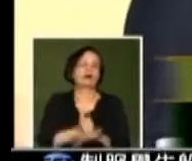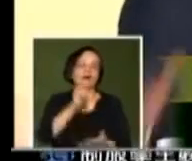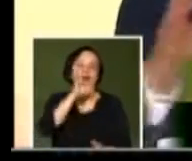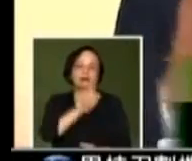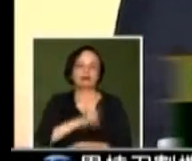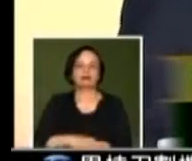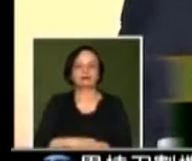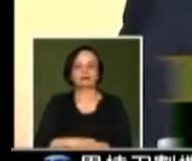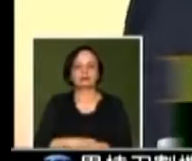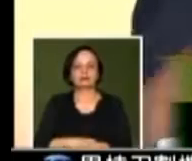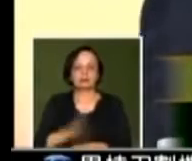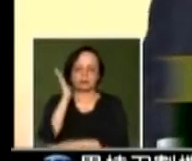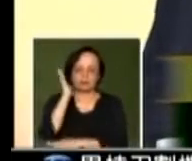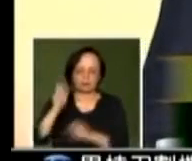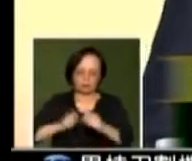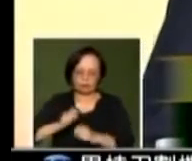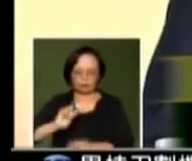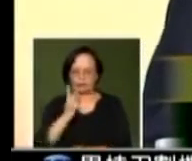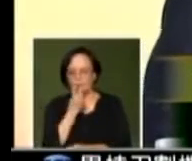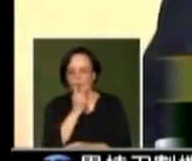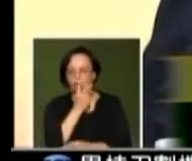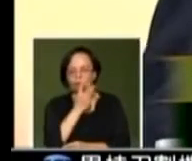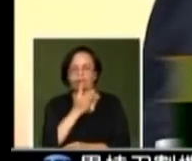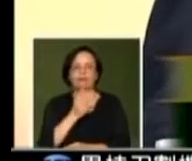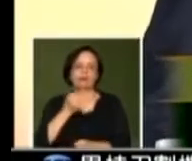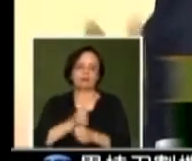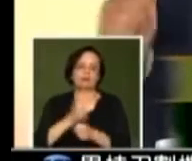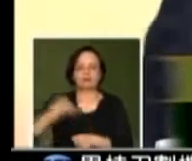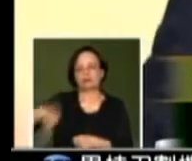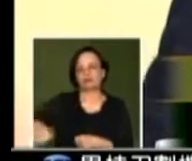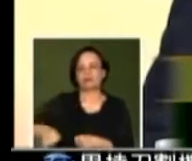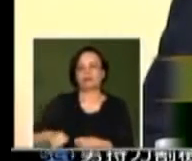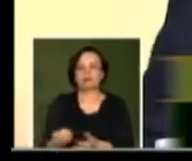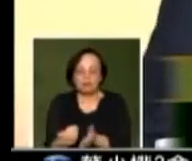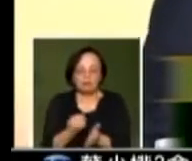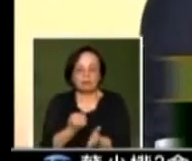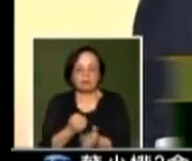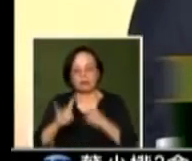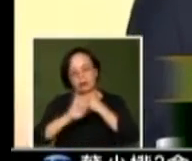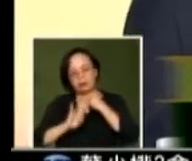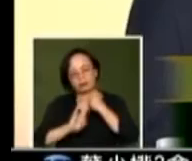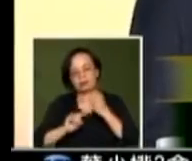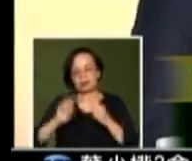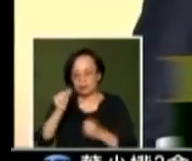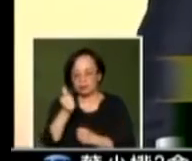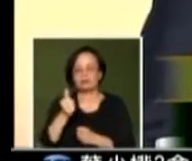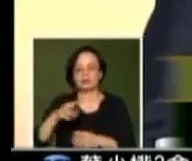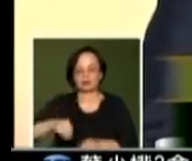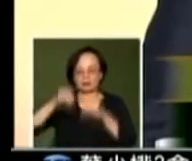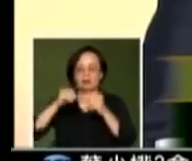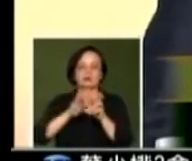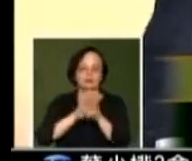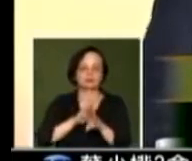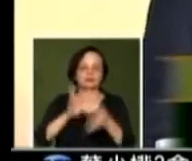但是决策反复错误，而且施政无能，都叫我的申论的心都特别点出来。所